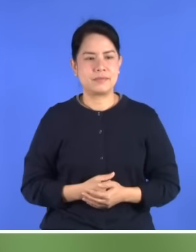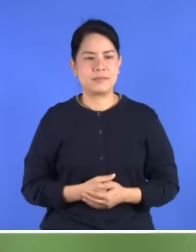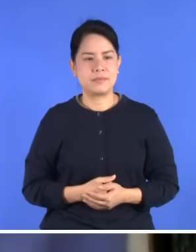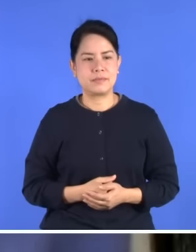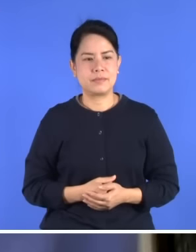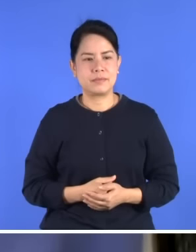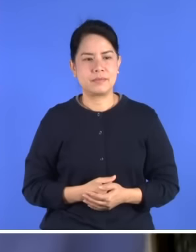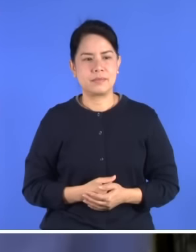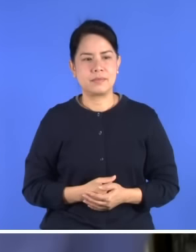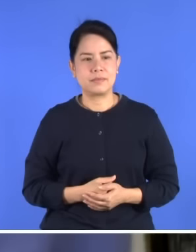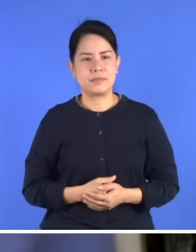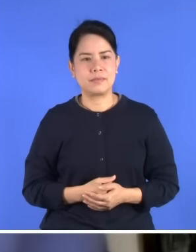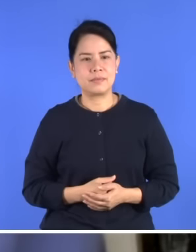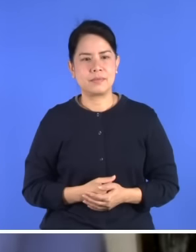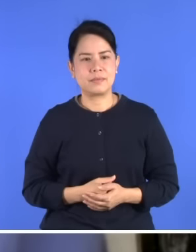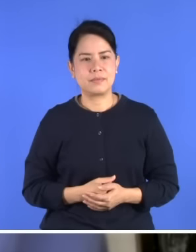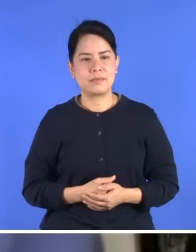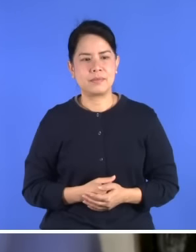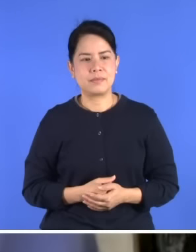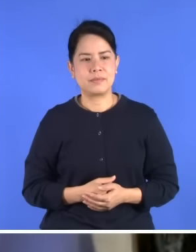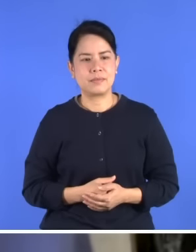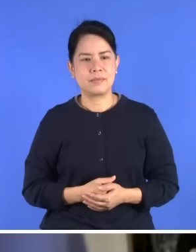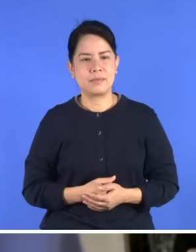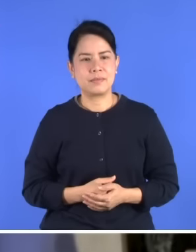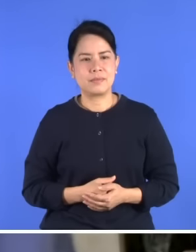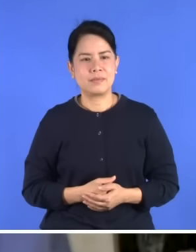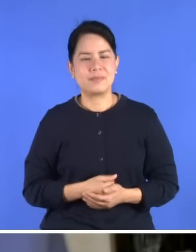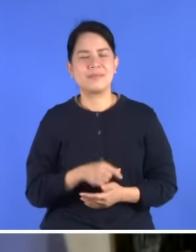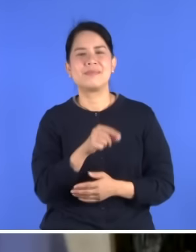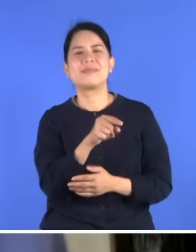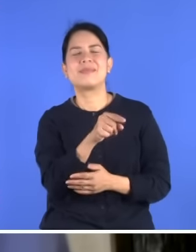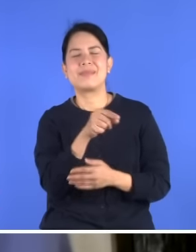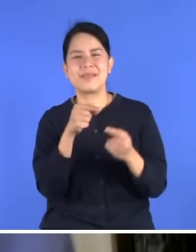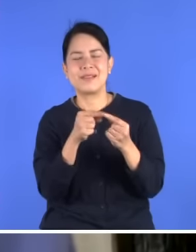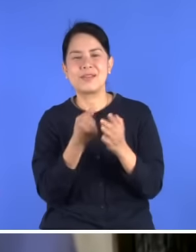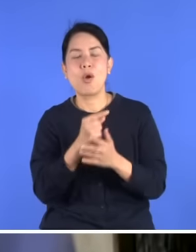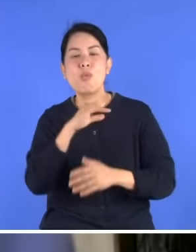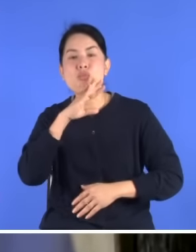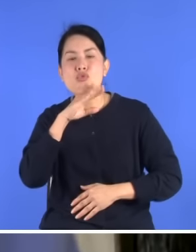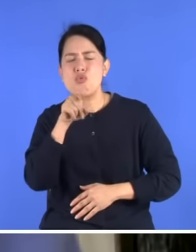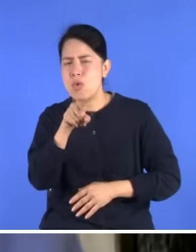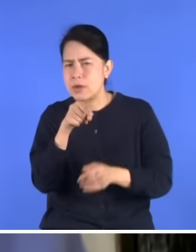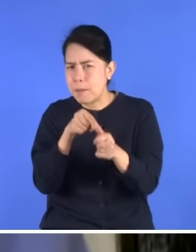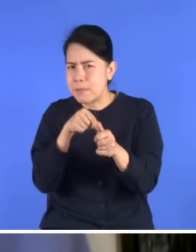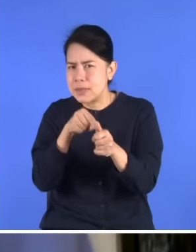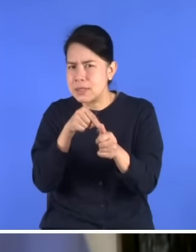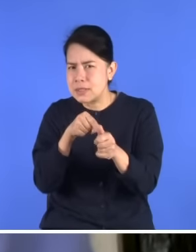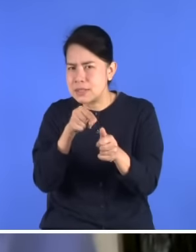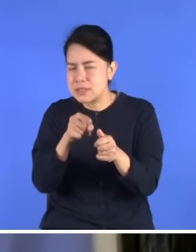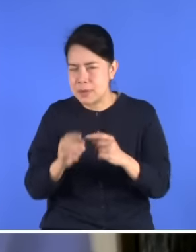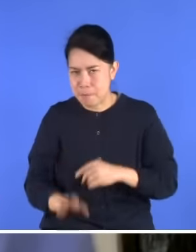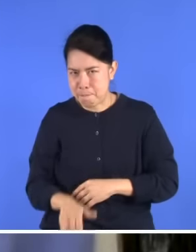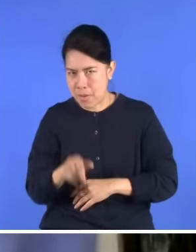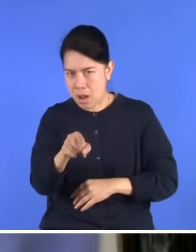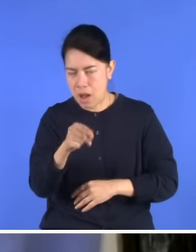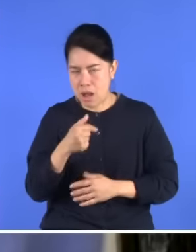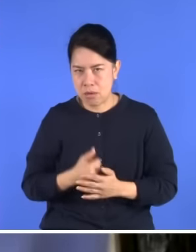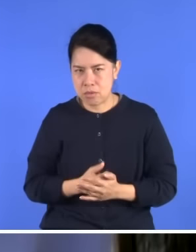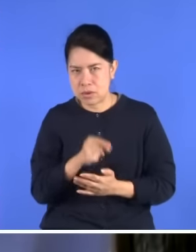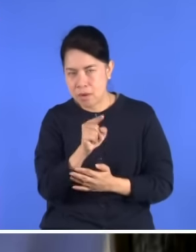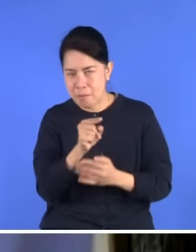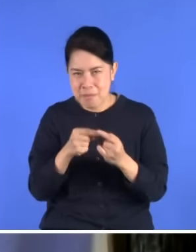แต่ก็มีชอบเขาชอบไปจีบจีบหมาค่ะชอบไปไล่ปล้ำหมาใช่